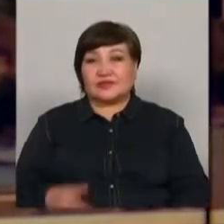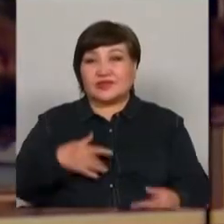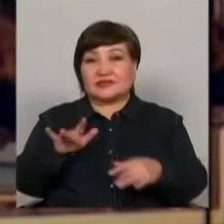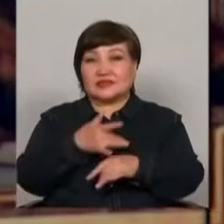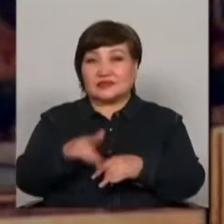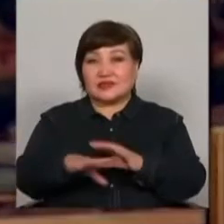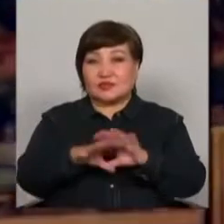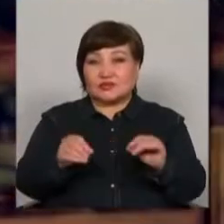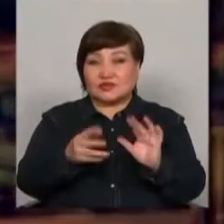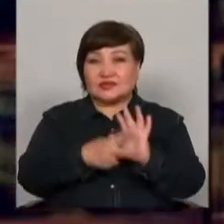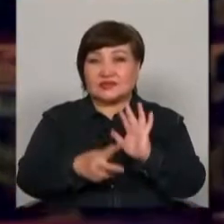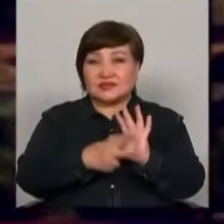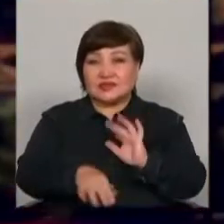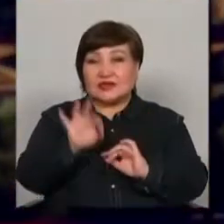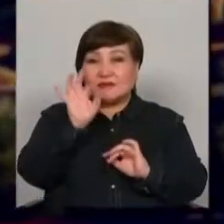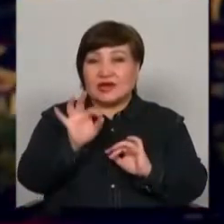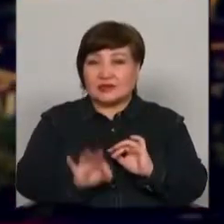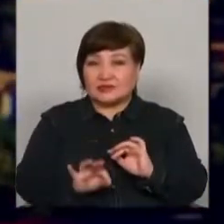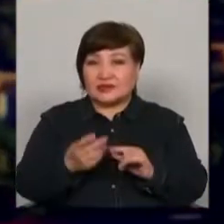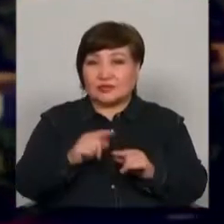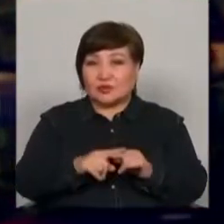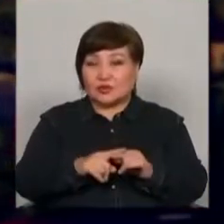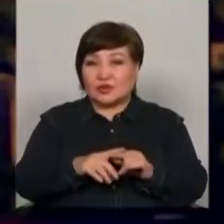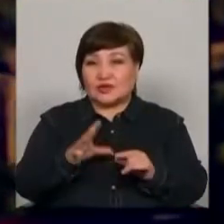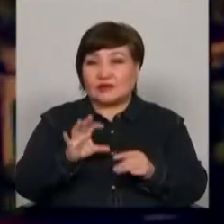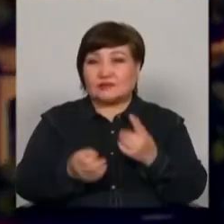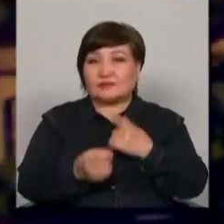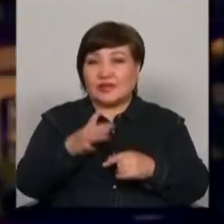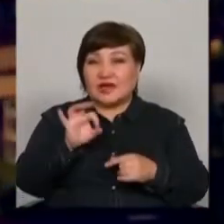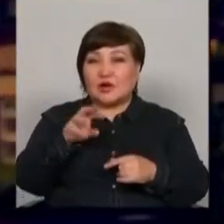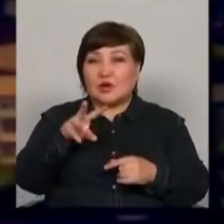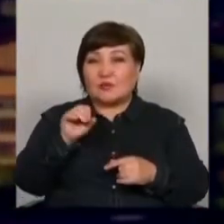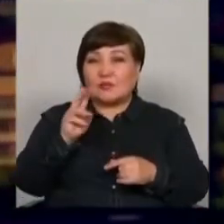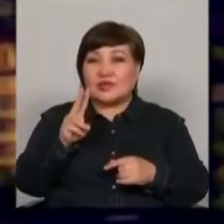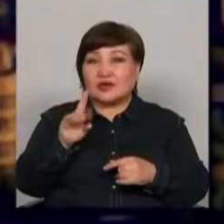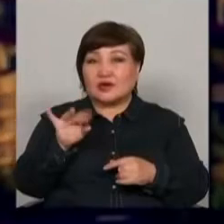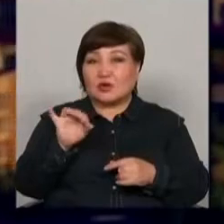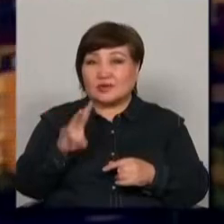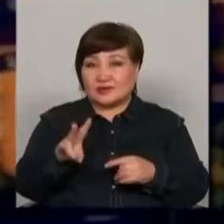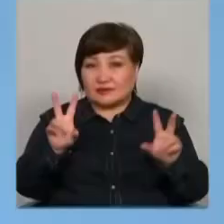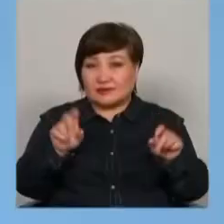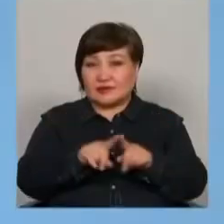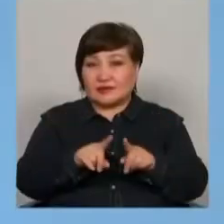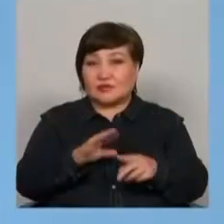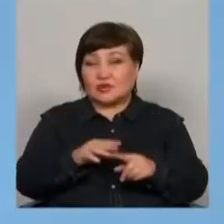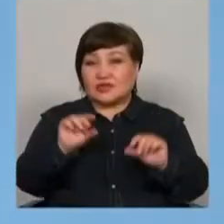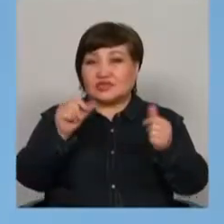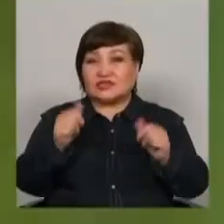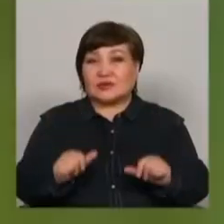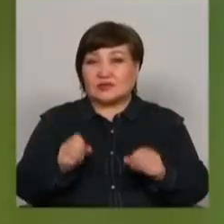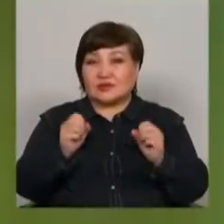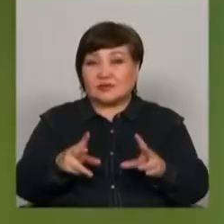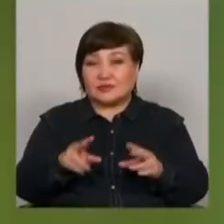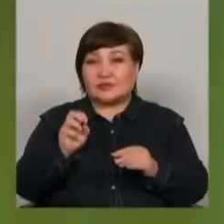бойынша 80% ол стес омикрон екен. Енді бұл штамның қауіптілігі неде? Енді бұл 80% болғанда,